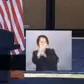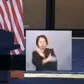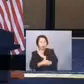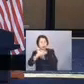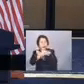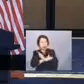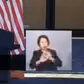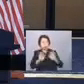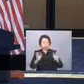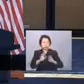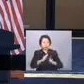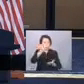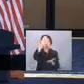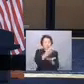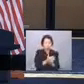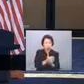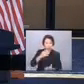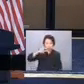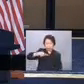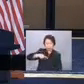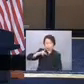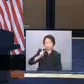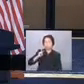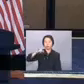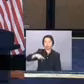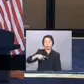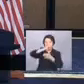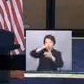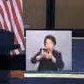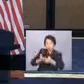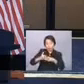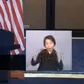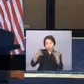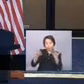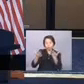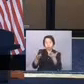tidak menamatkan perintah kawalan pergerakan terlalu awal.